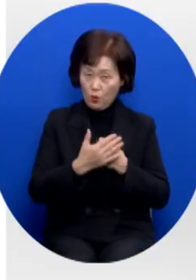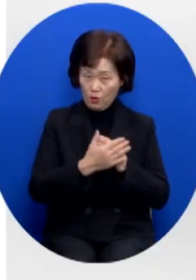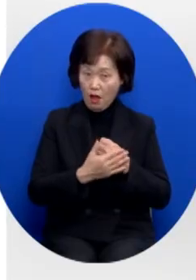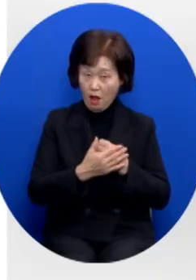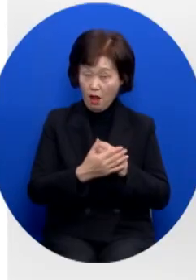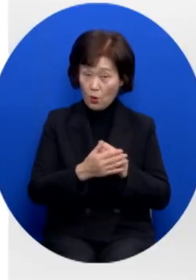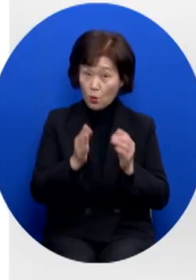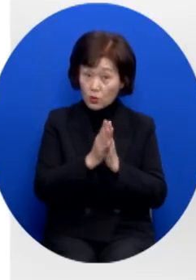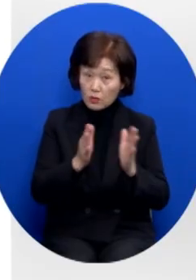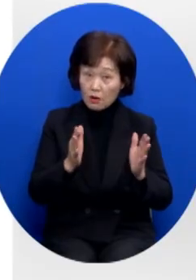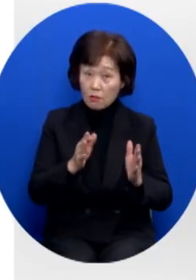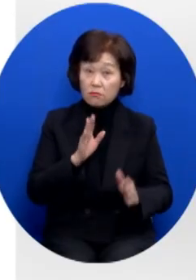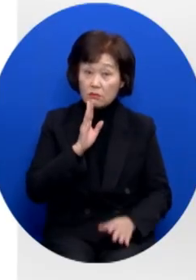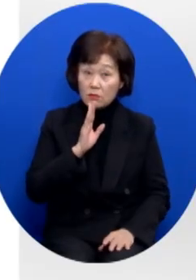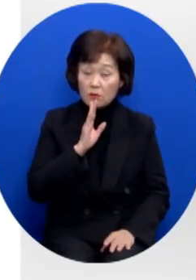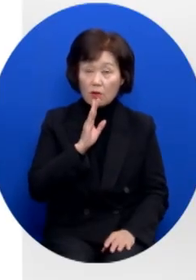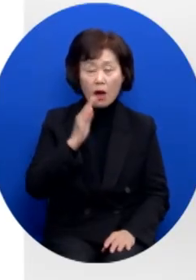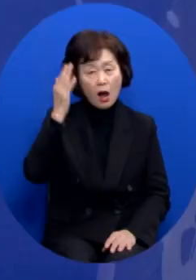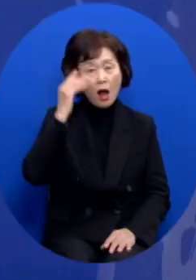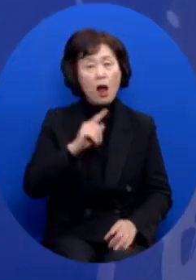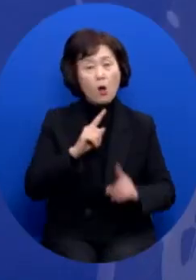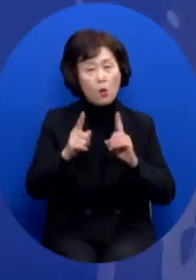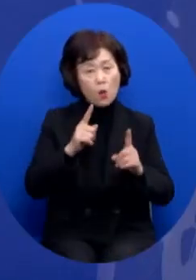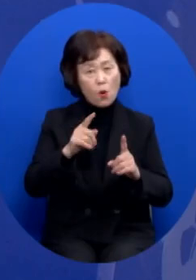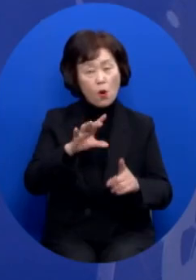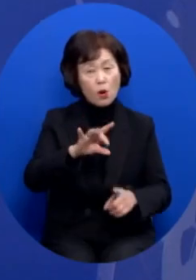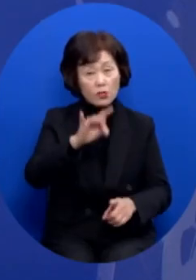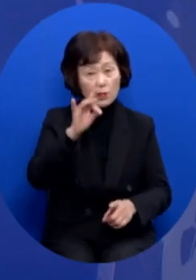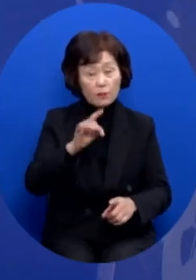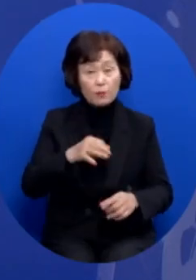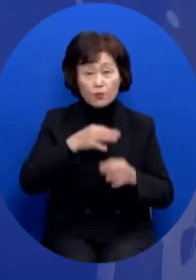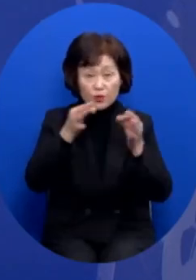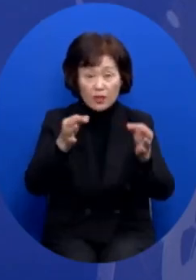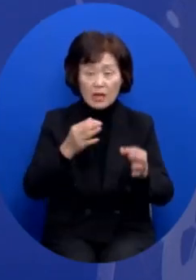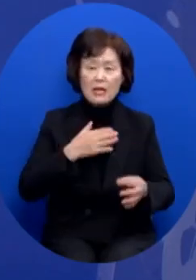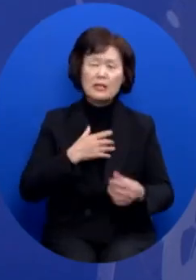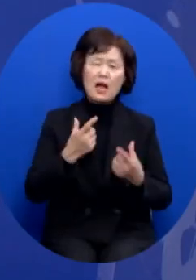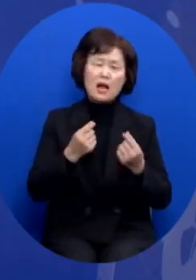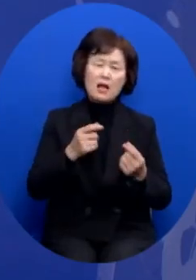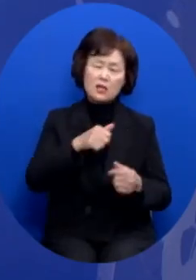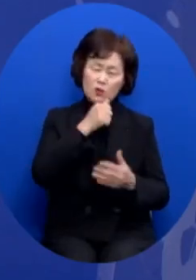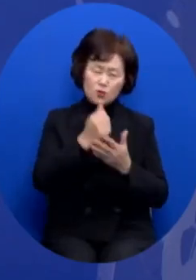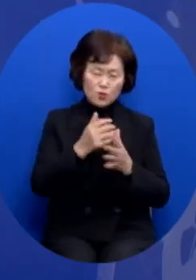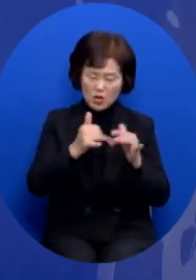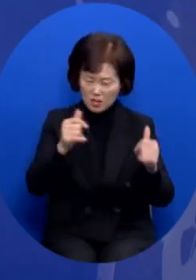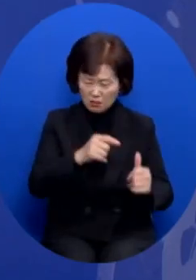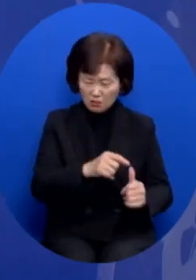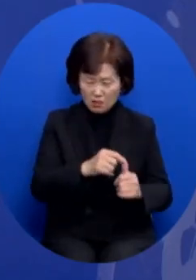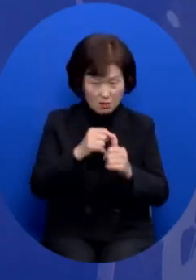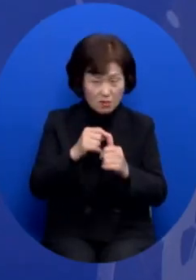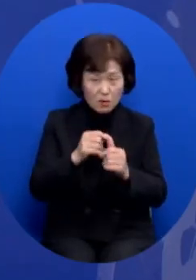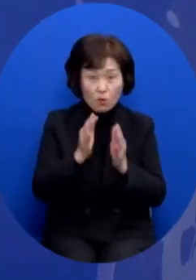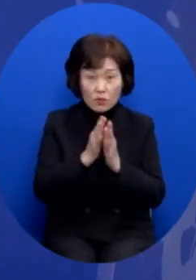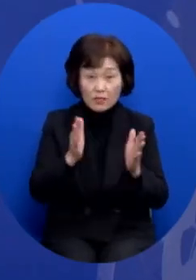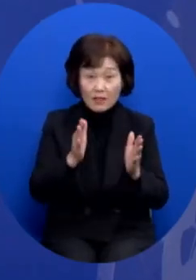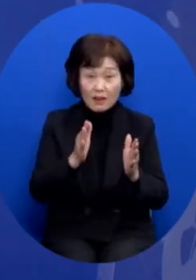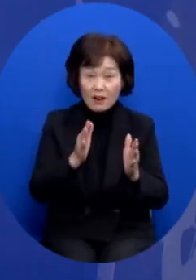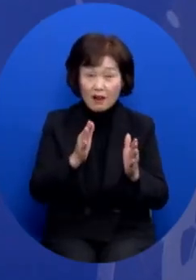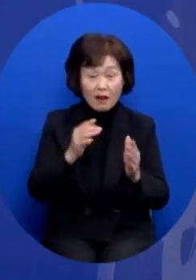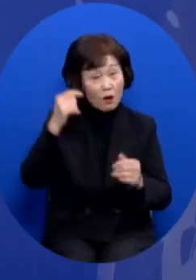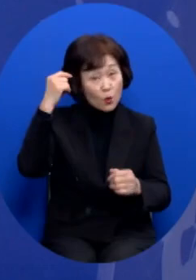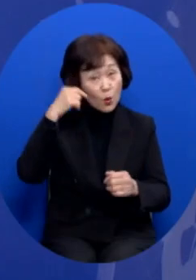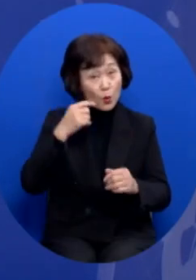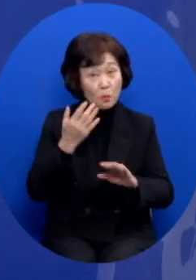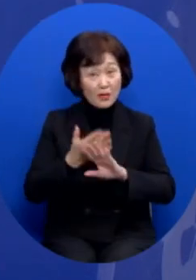그레이스로 시작합니다. 근데 한국어 가사 첫 소절은 나 같은 죄인 살리신이라고 시작을 하는데 네. 삼은 느낌이